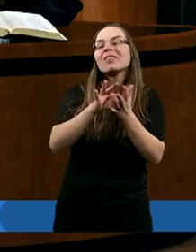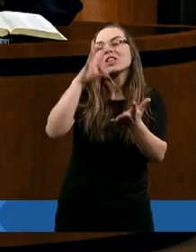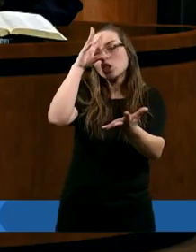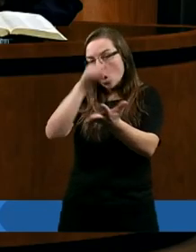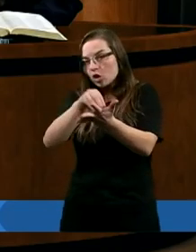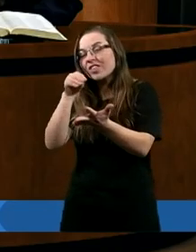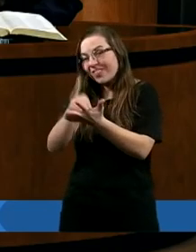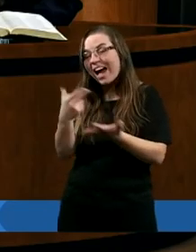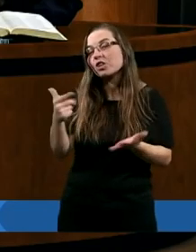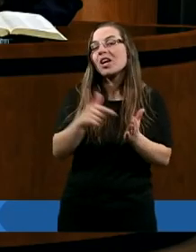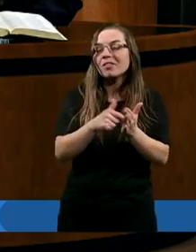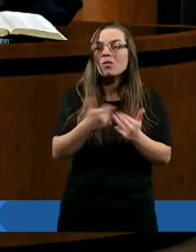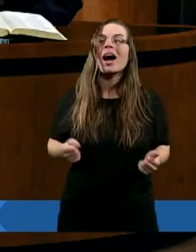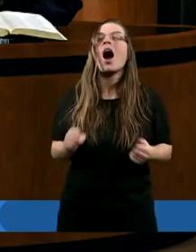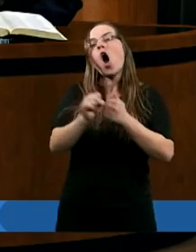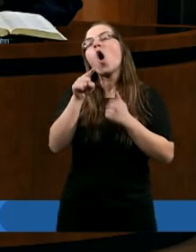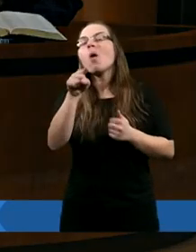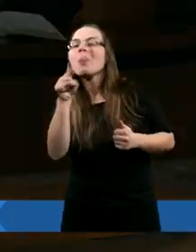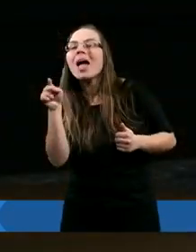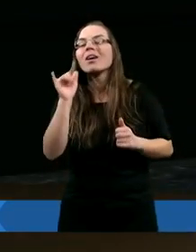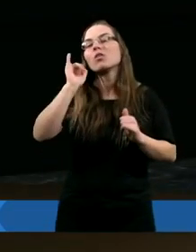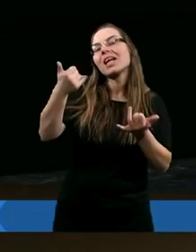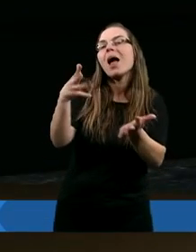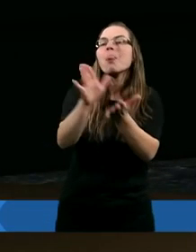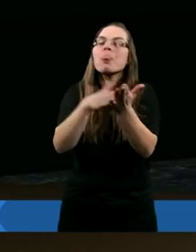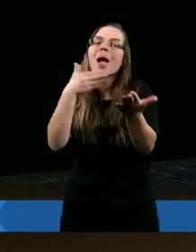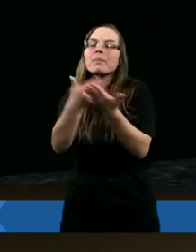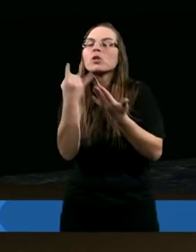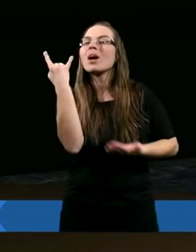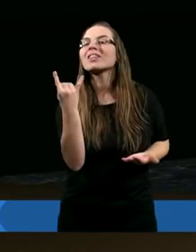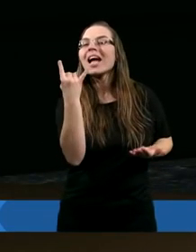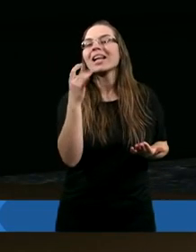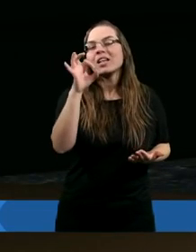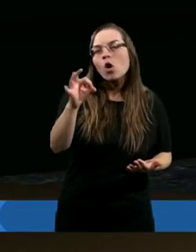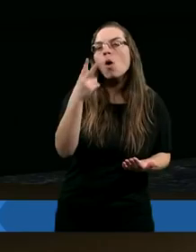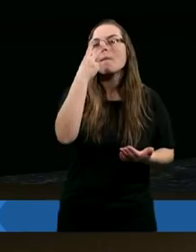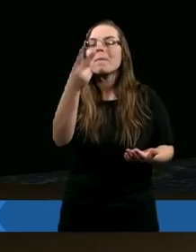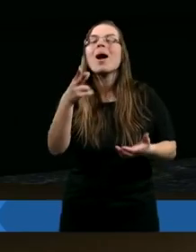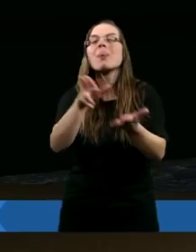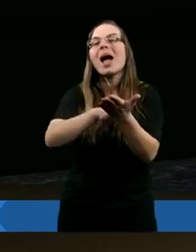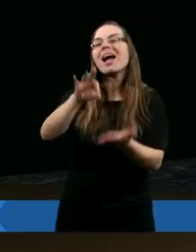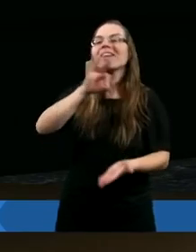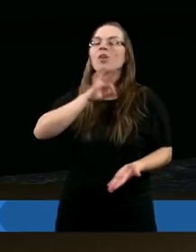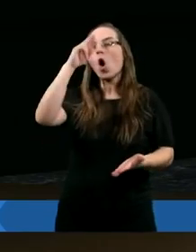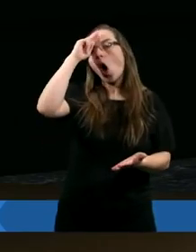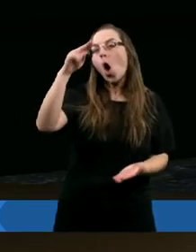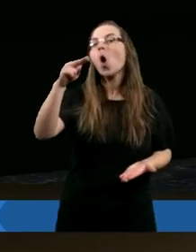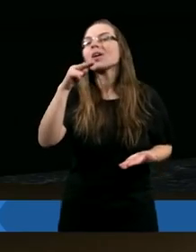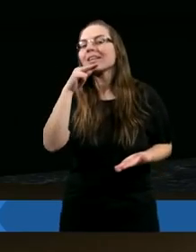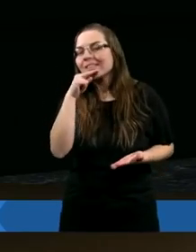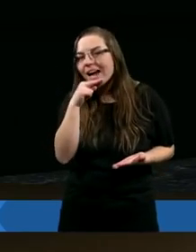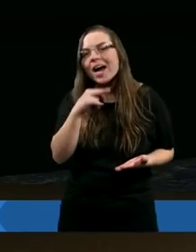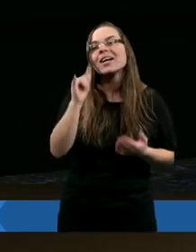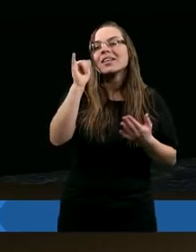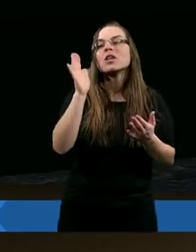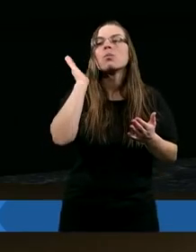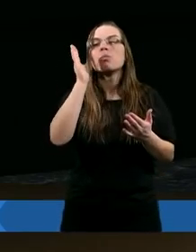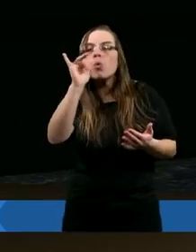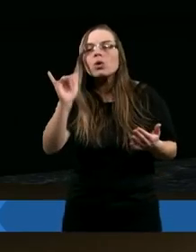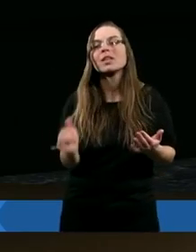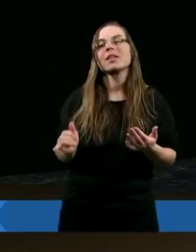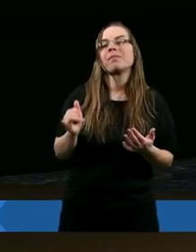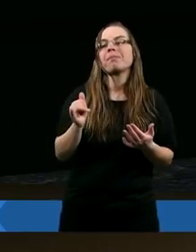doświadczeń, od tego, jak na przykład dziecko patrzy na swojego ojca, no i później,